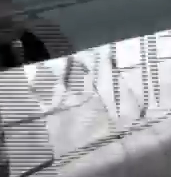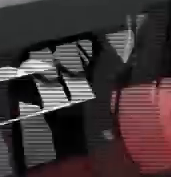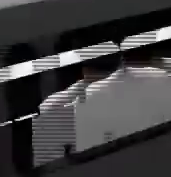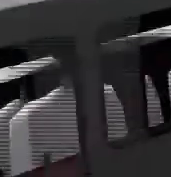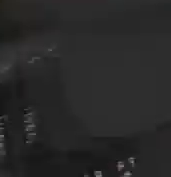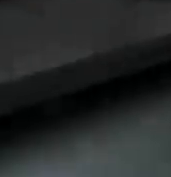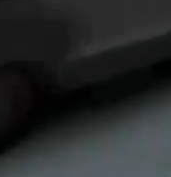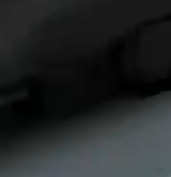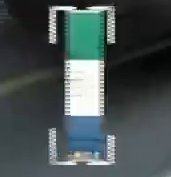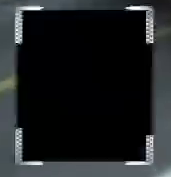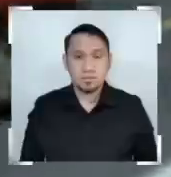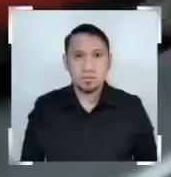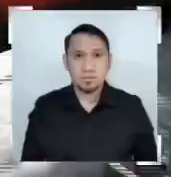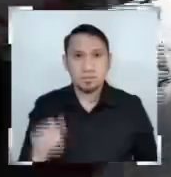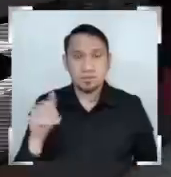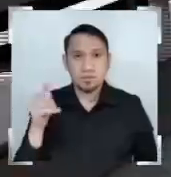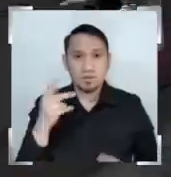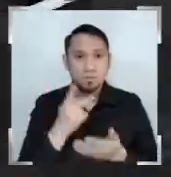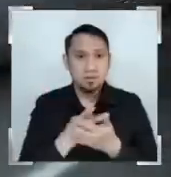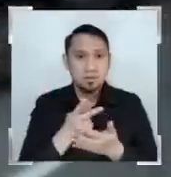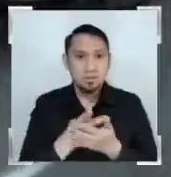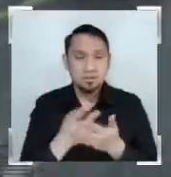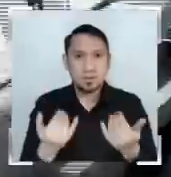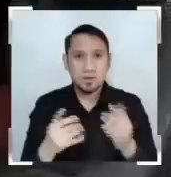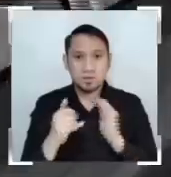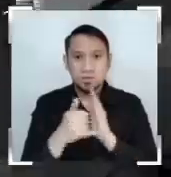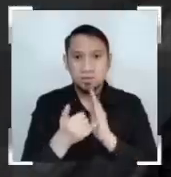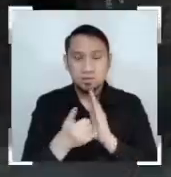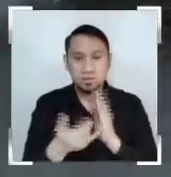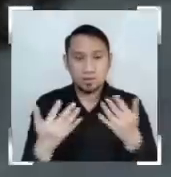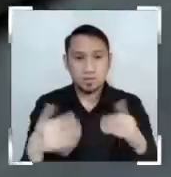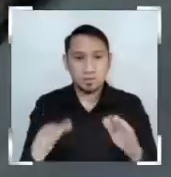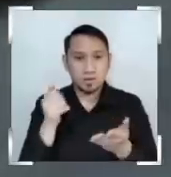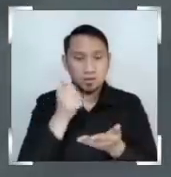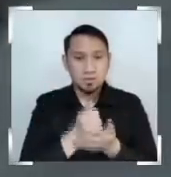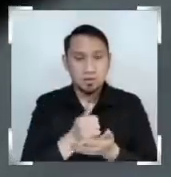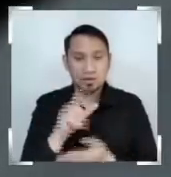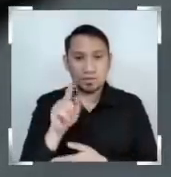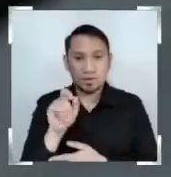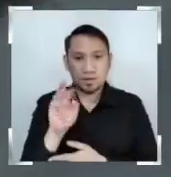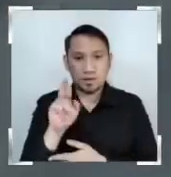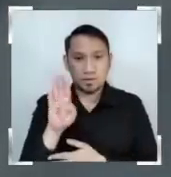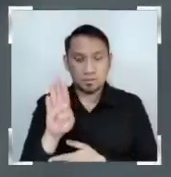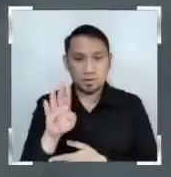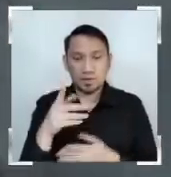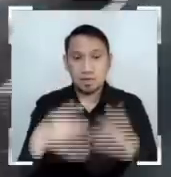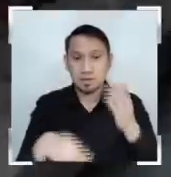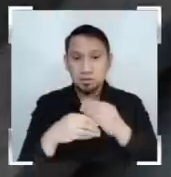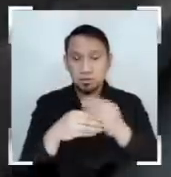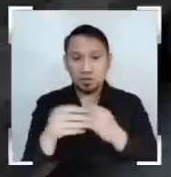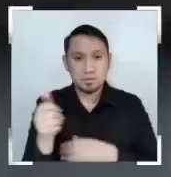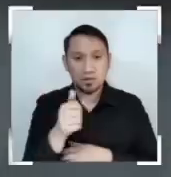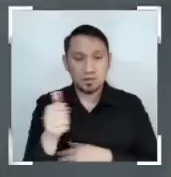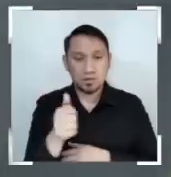Igan, 10 piso na ang minimum fare sa jeep. Matapos aprubahan ng LTFRB ang pisong dagdag pasahe sa Metro Manila,